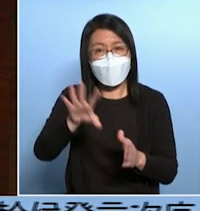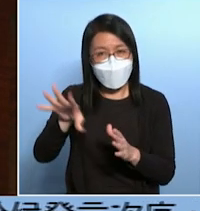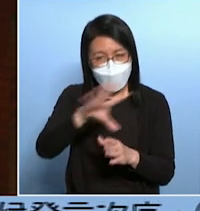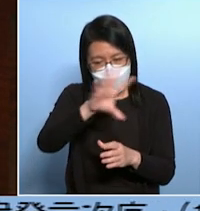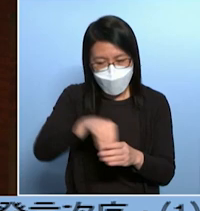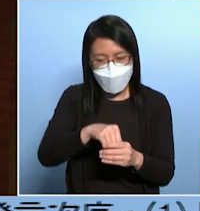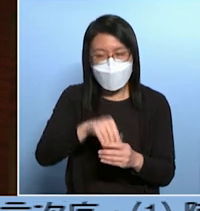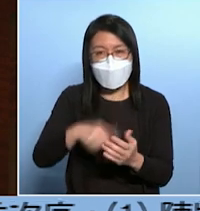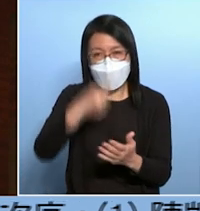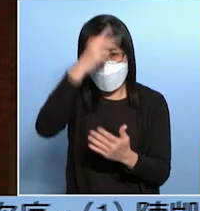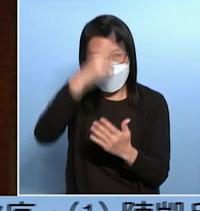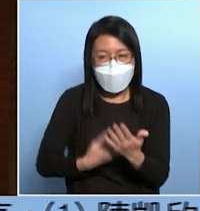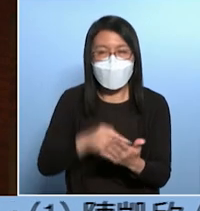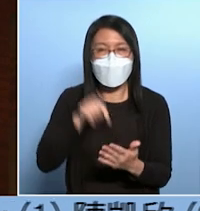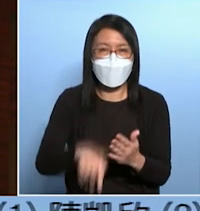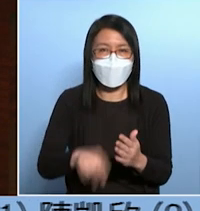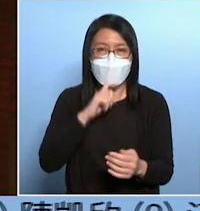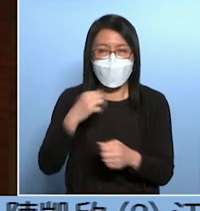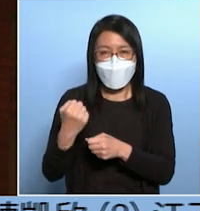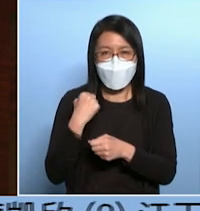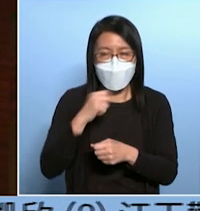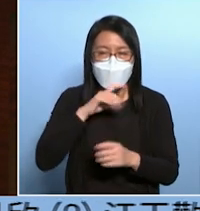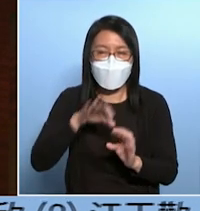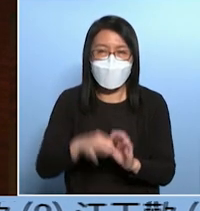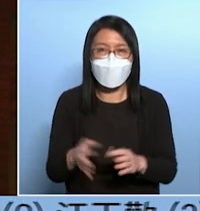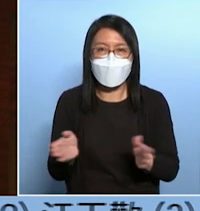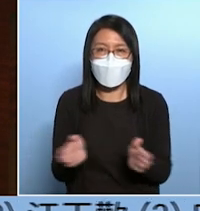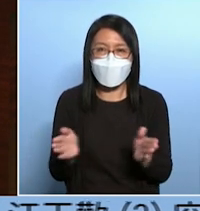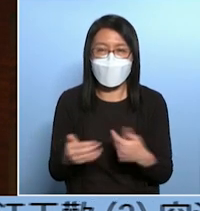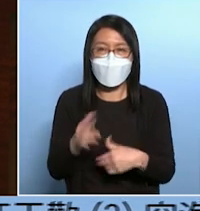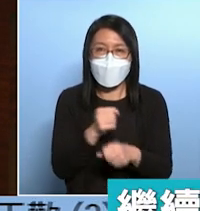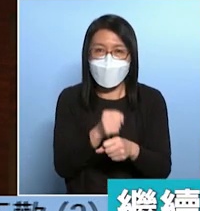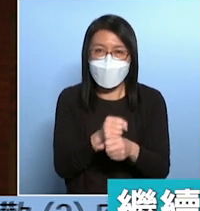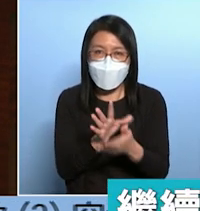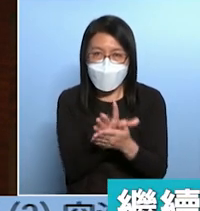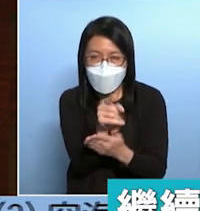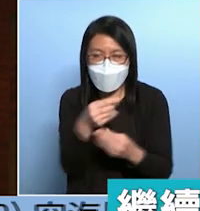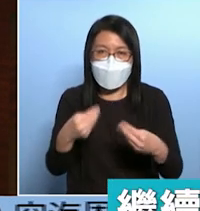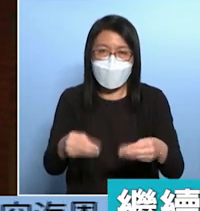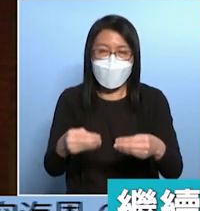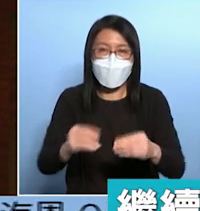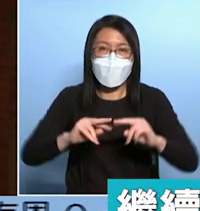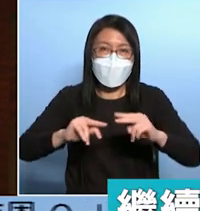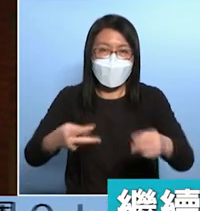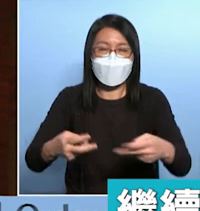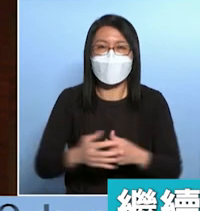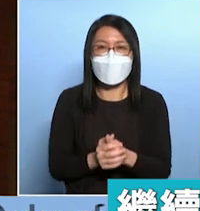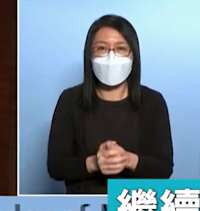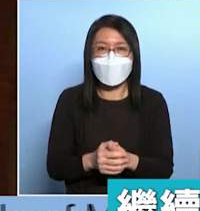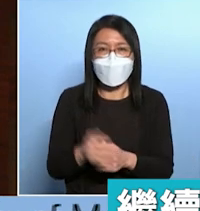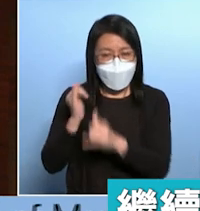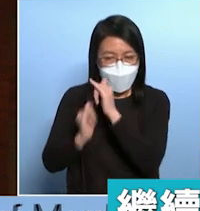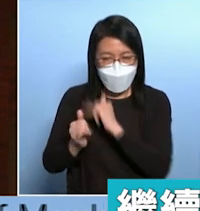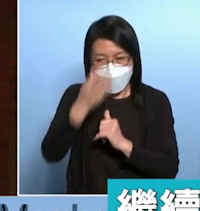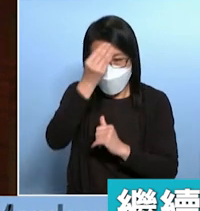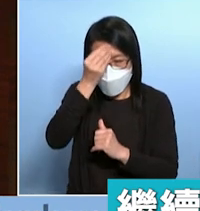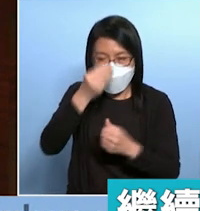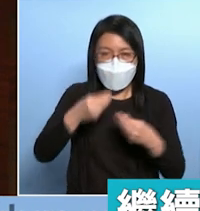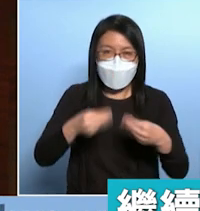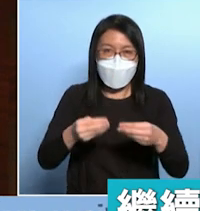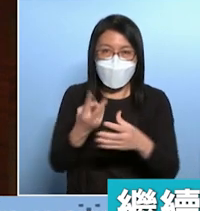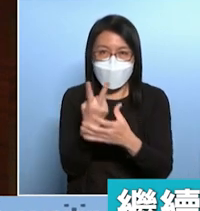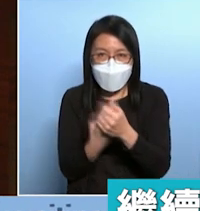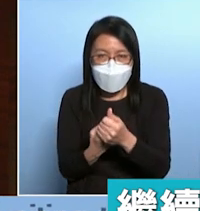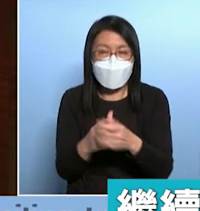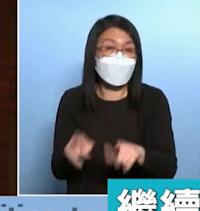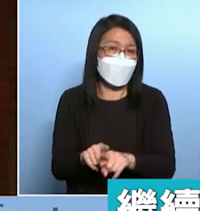心的政策，當中強調要推廣是職業專才教育，繼續發展跟傳統學術教育雙軌並